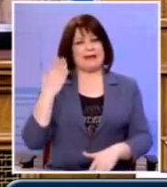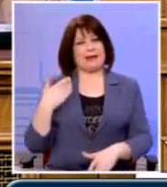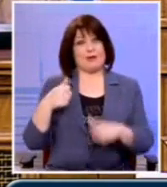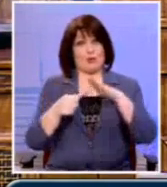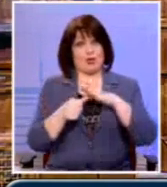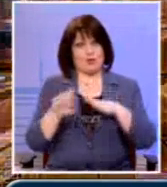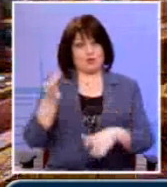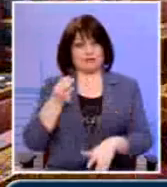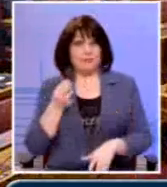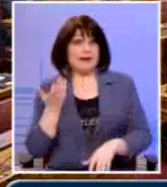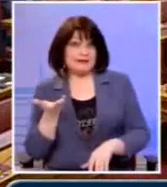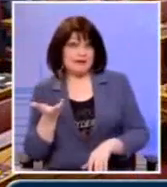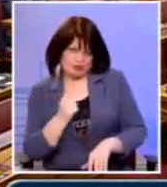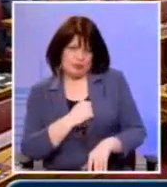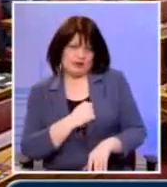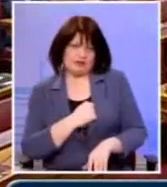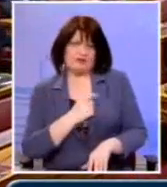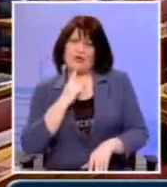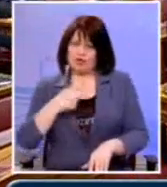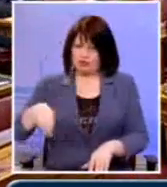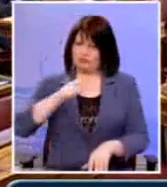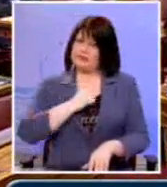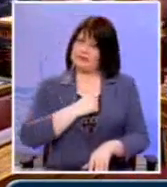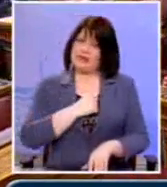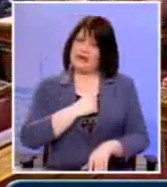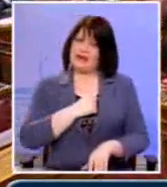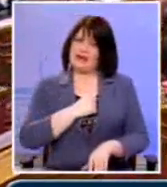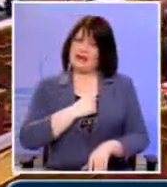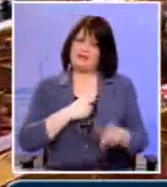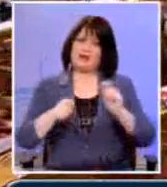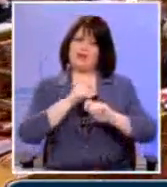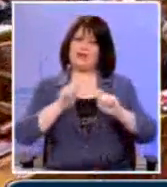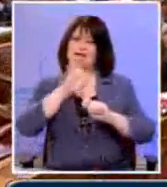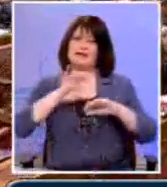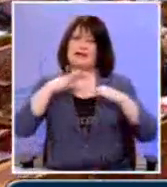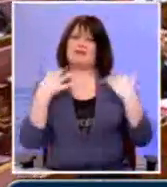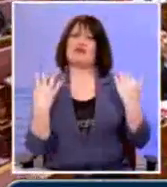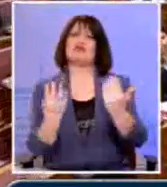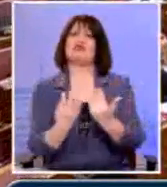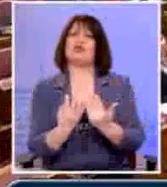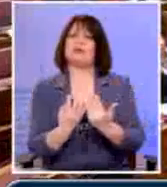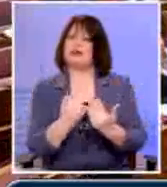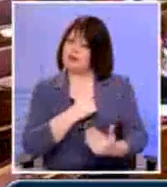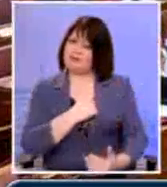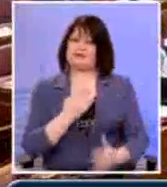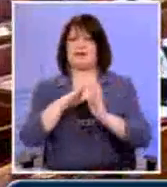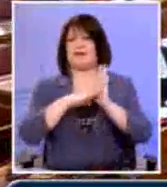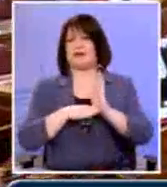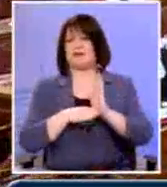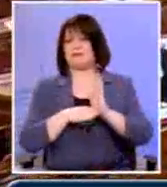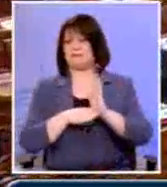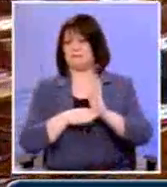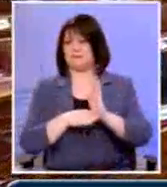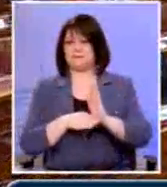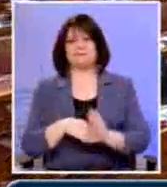που έλεγε και το πίστευε, όπως το πίστευαν και όλοι. Και αυτοί που έκτισαν την Ευρωζώνη πάνω στη βάση αυτών των αξιωμάτων. Αυτό